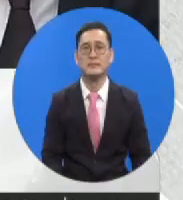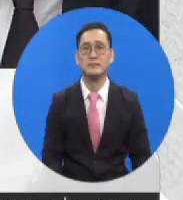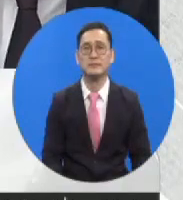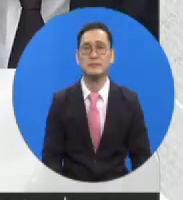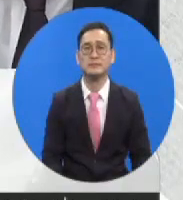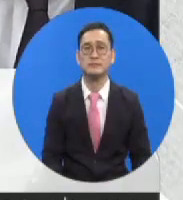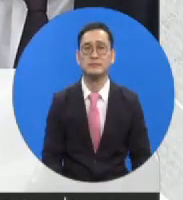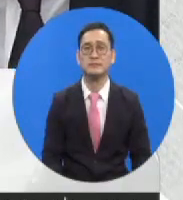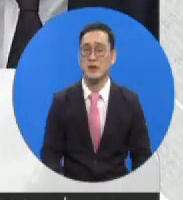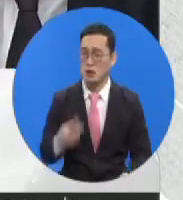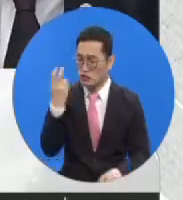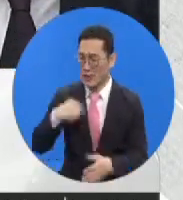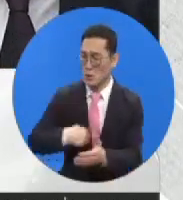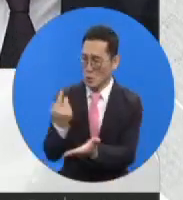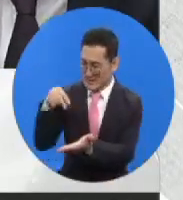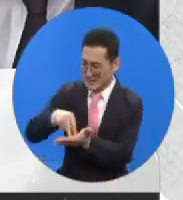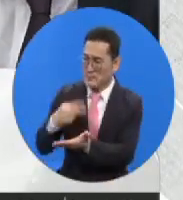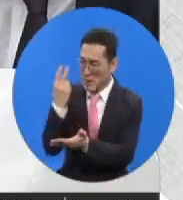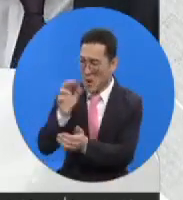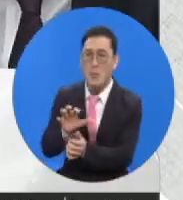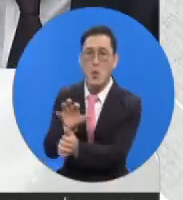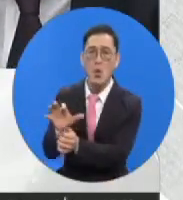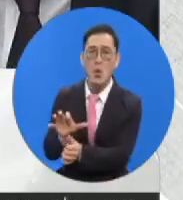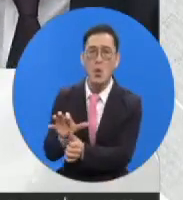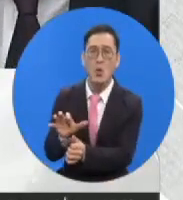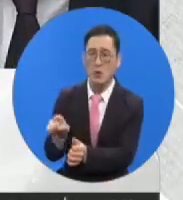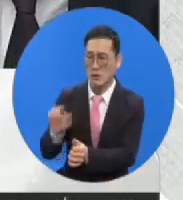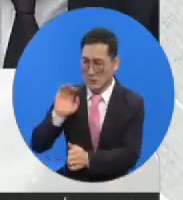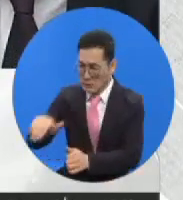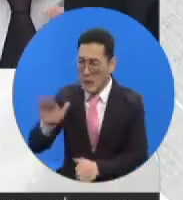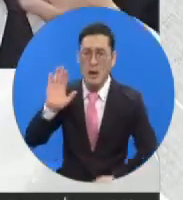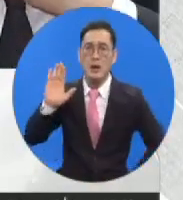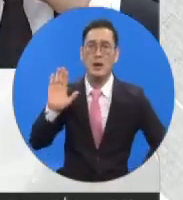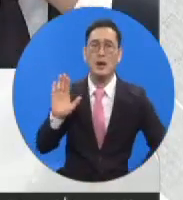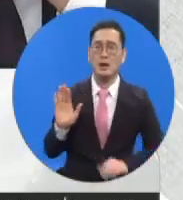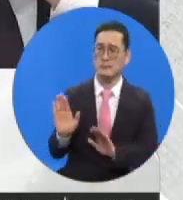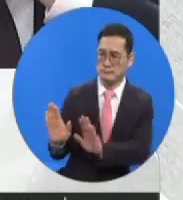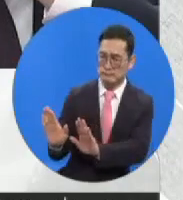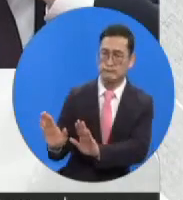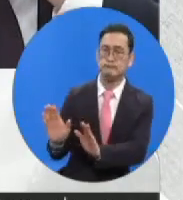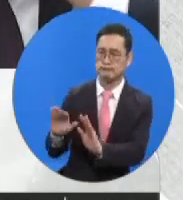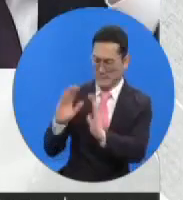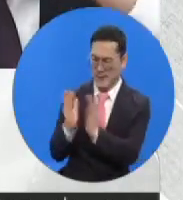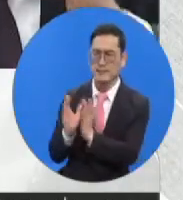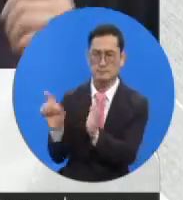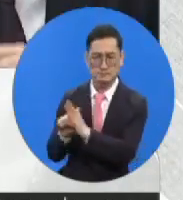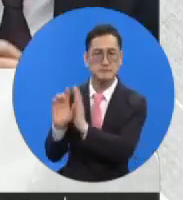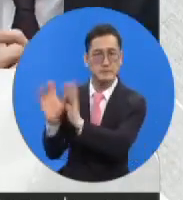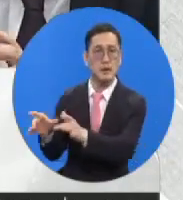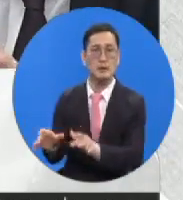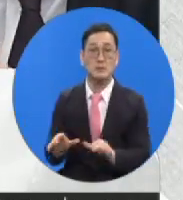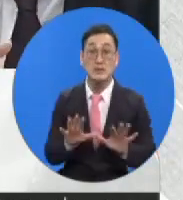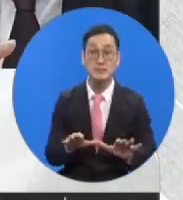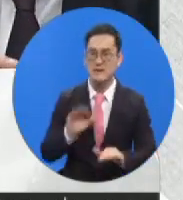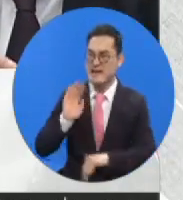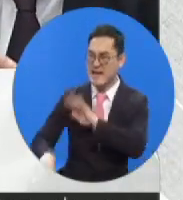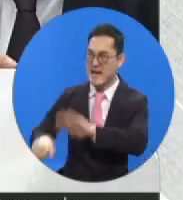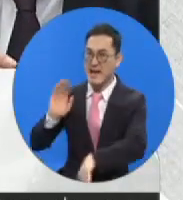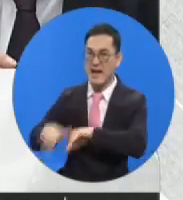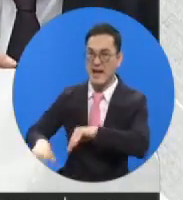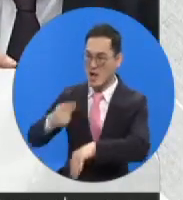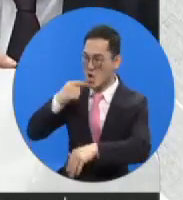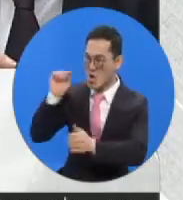수사 독립 이런 부분들을 보장해 왔는데 이걸 추미애 장관 들어갖고서는 지휘, 여기에 대한 명령 이런 얘기를 하게